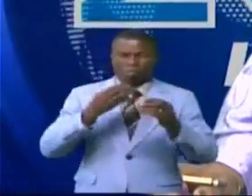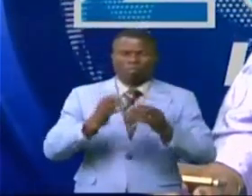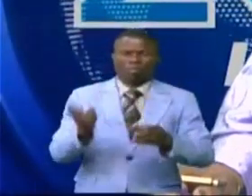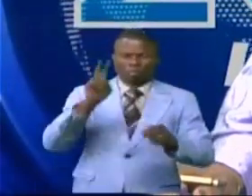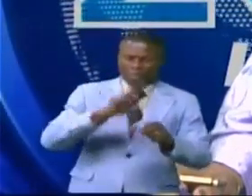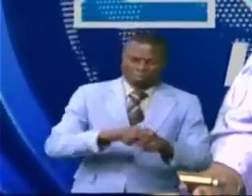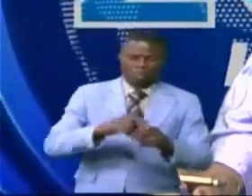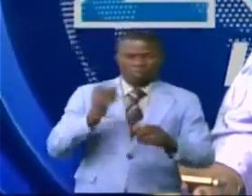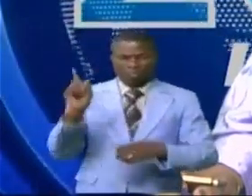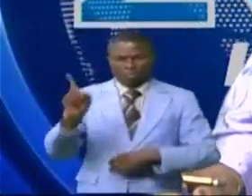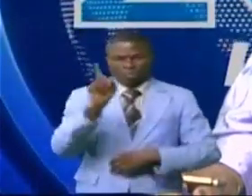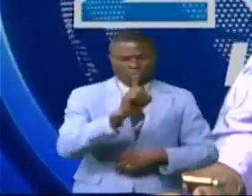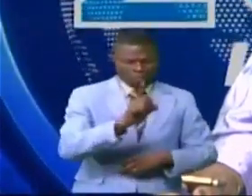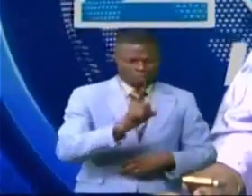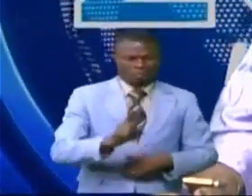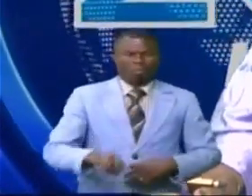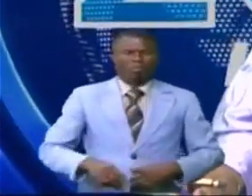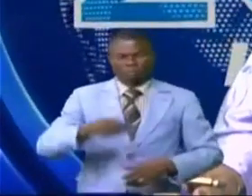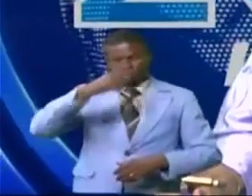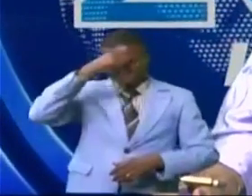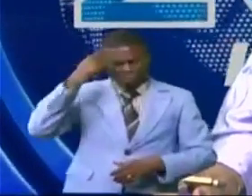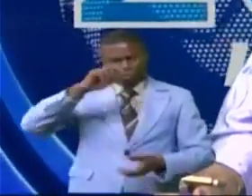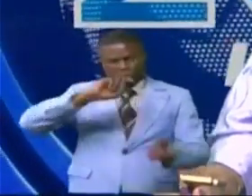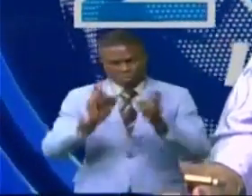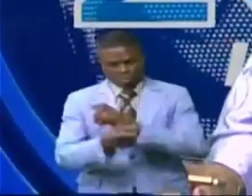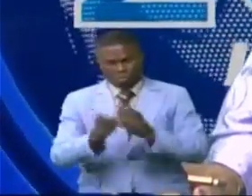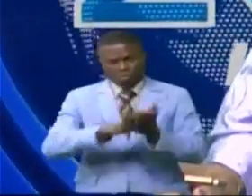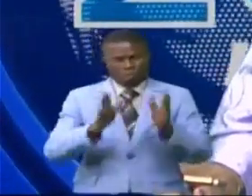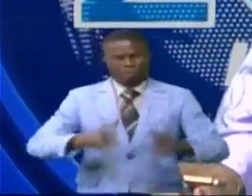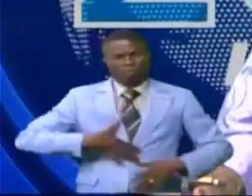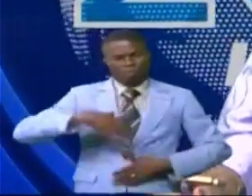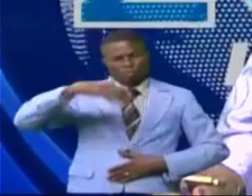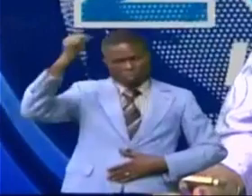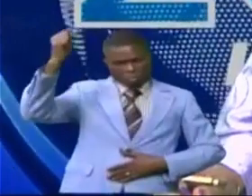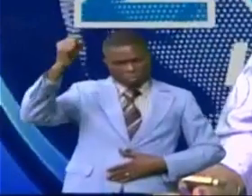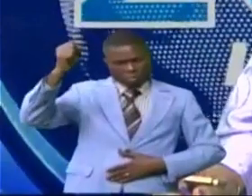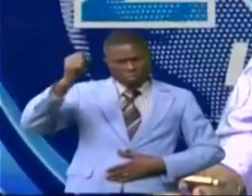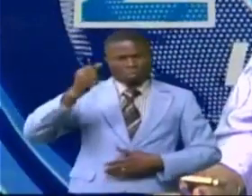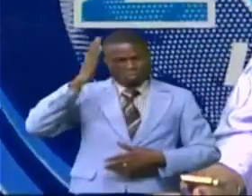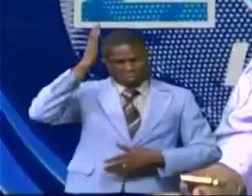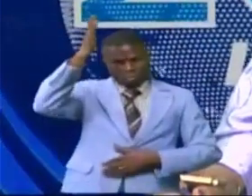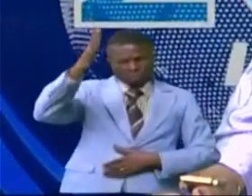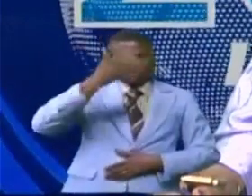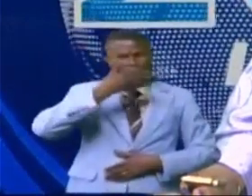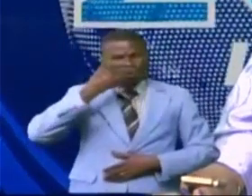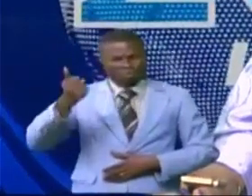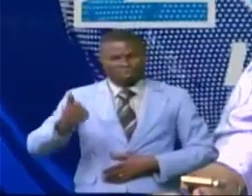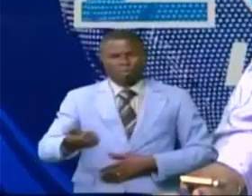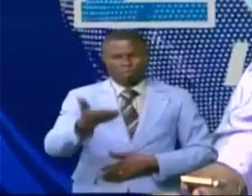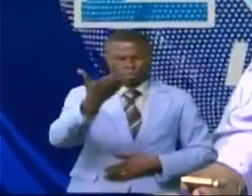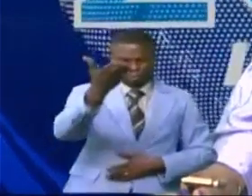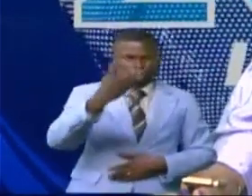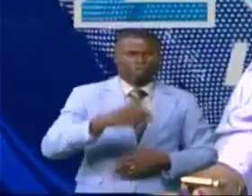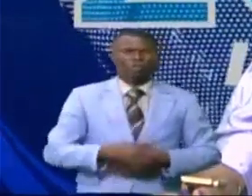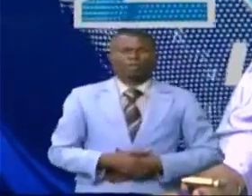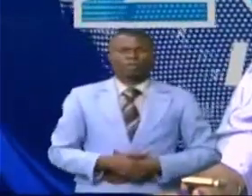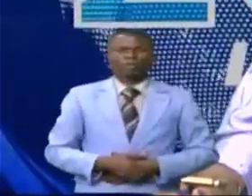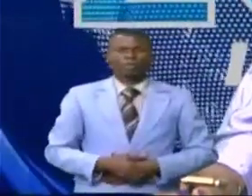à une victorieuse, a appelé les survivants à en croire à un avenir meilleur. Naïcha Kialamouila et José Baïtombo.